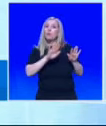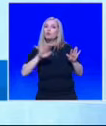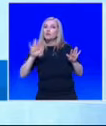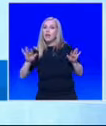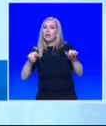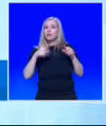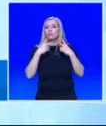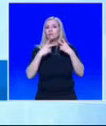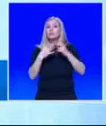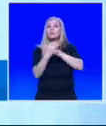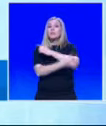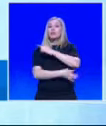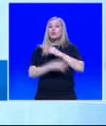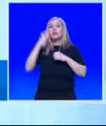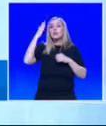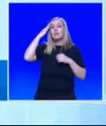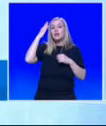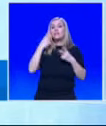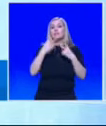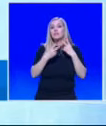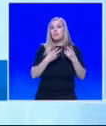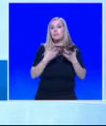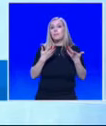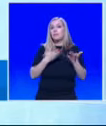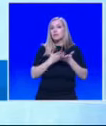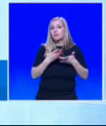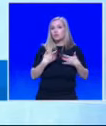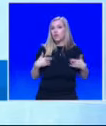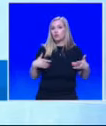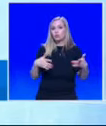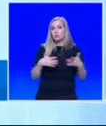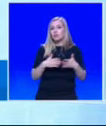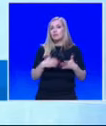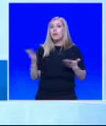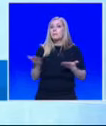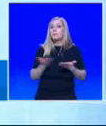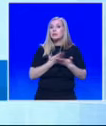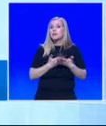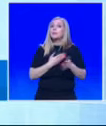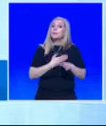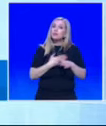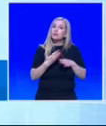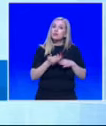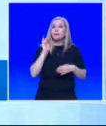на страната, виждаме през какво нашето общество е минало и продължаваме напред.